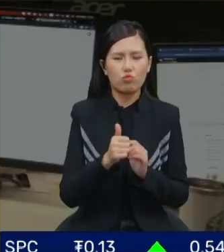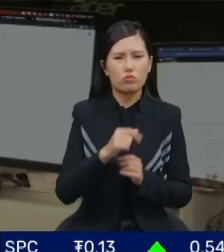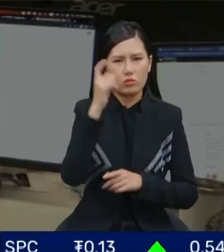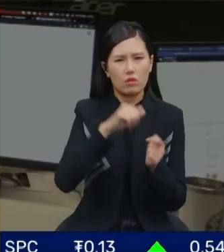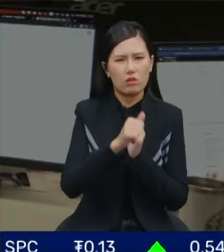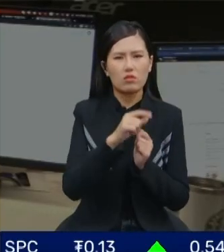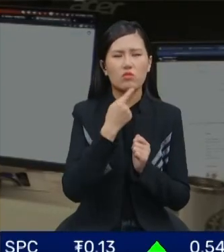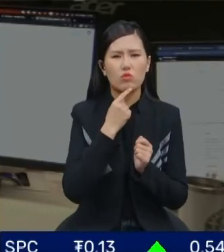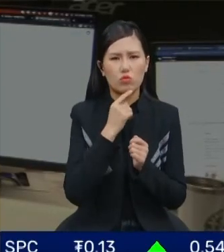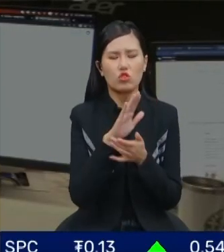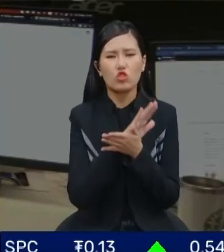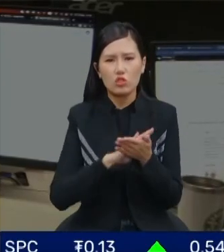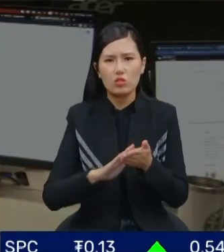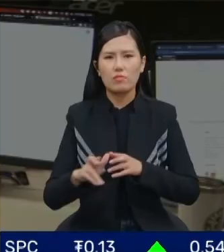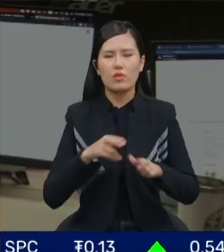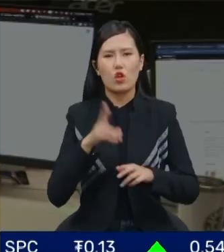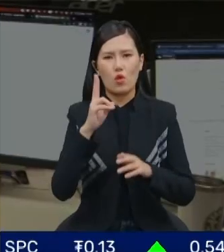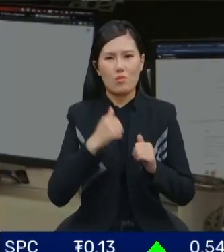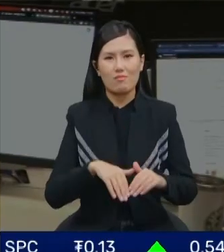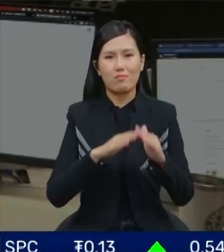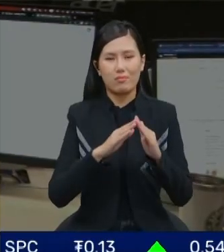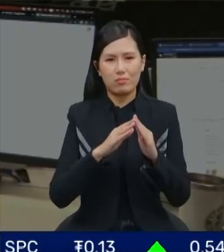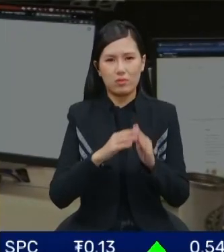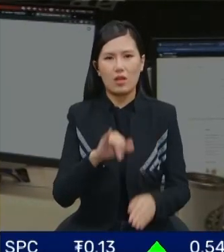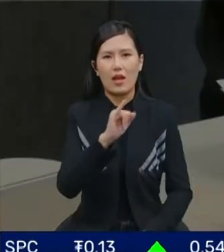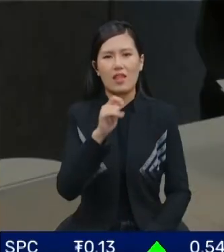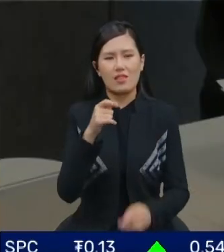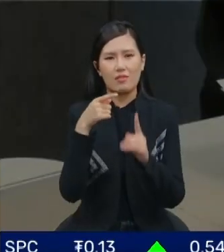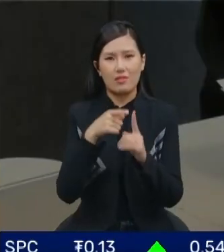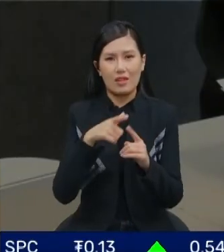компаниуд л гэхэд мэдээлэл технологийн үндэсний паркд за 2 жилийн турш зах зээлийн үнээс хямд